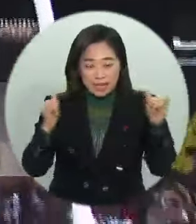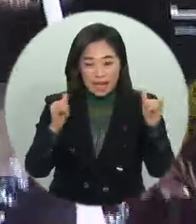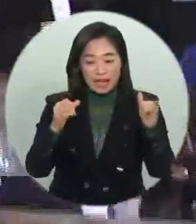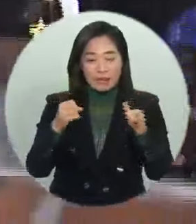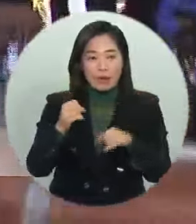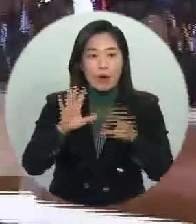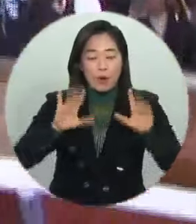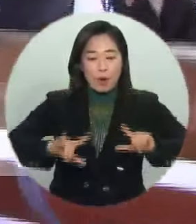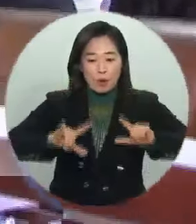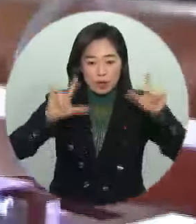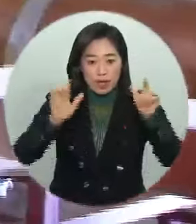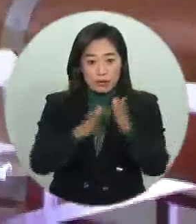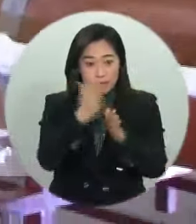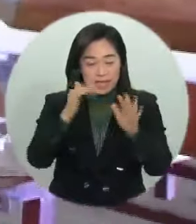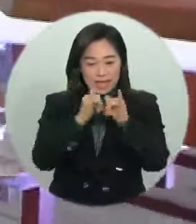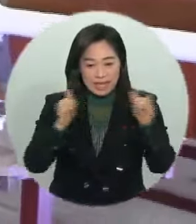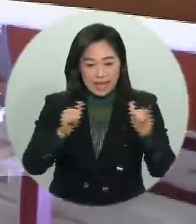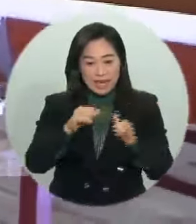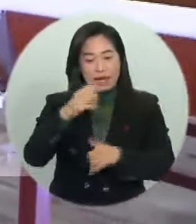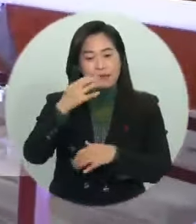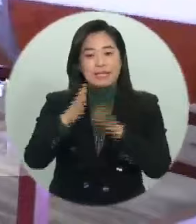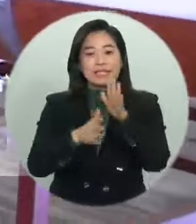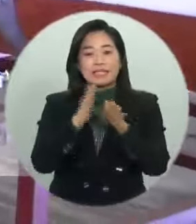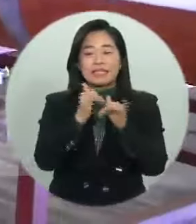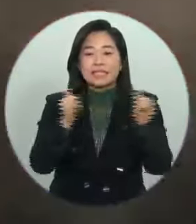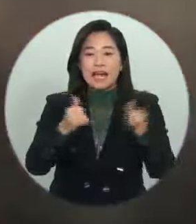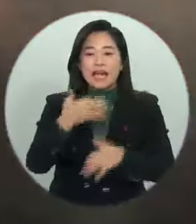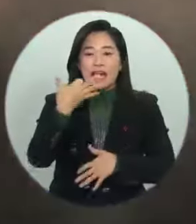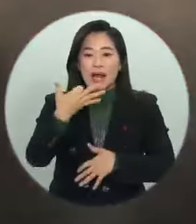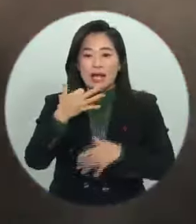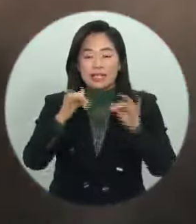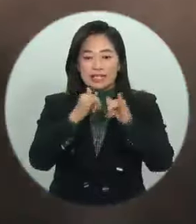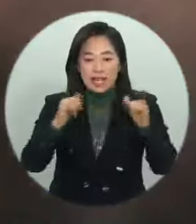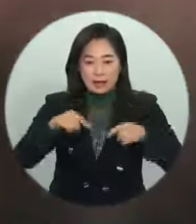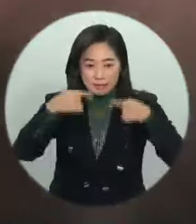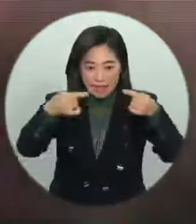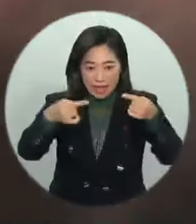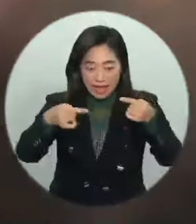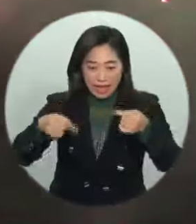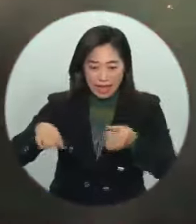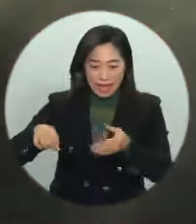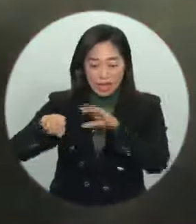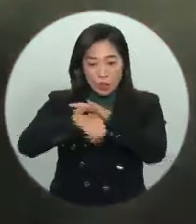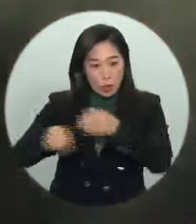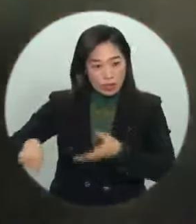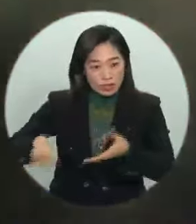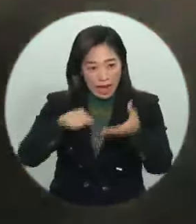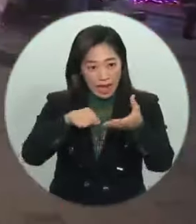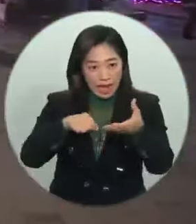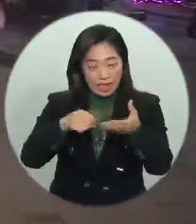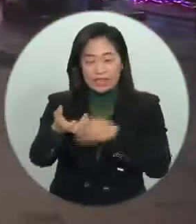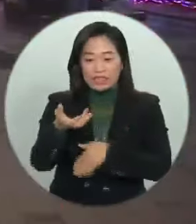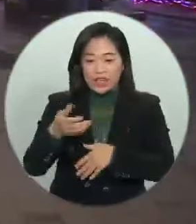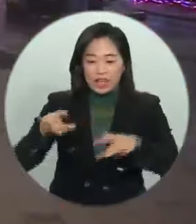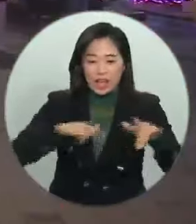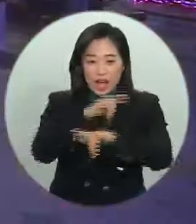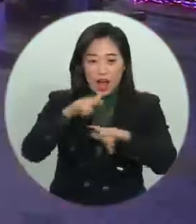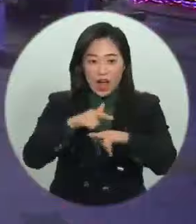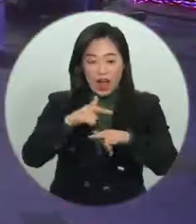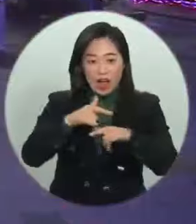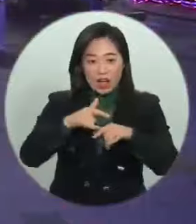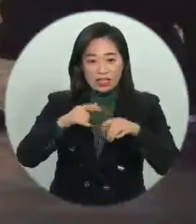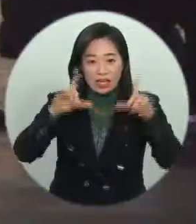한 해를 빛낸 각계각층의 시민 19명이 참여합니다. 타종 행사에 앞서 밤 11시부터 드론 라이트쇼와 즉석 사진 찍기